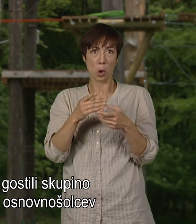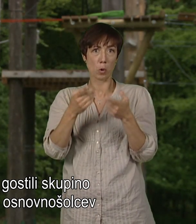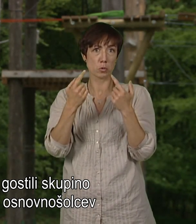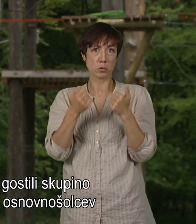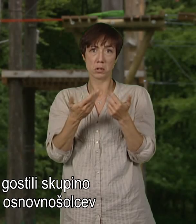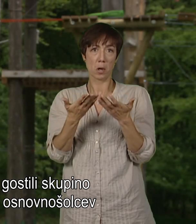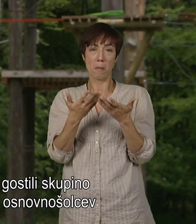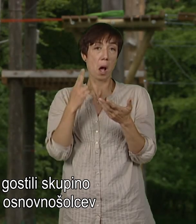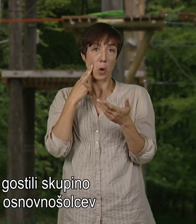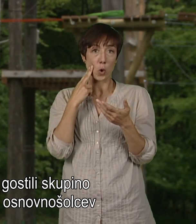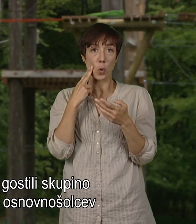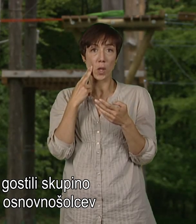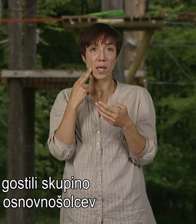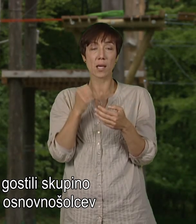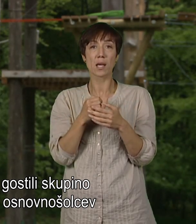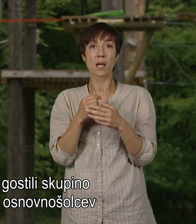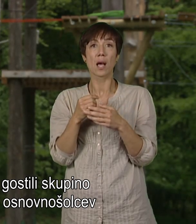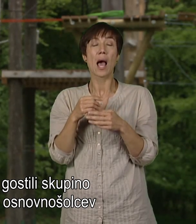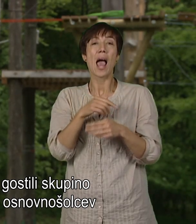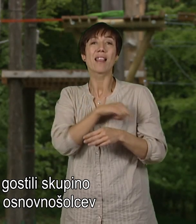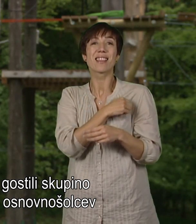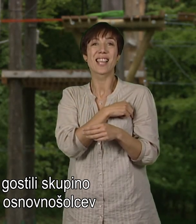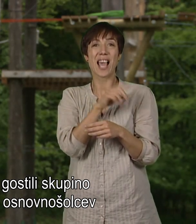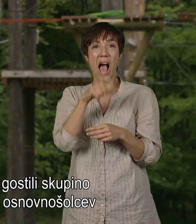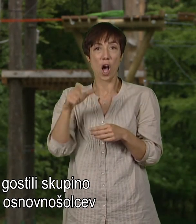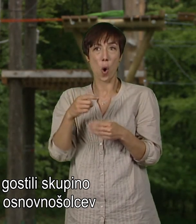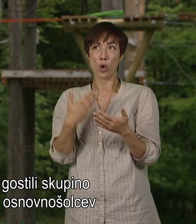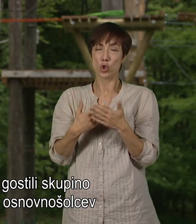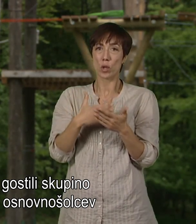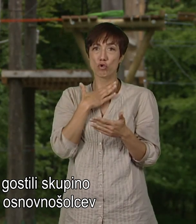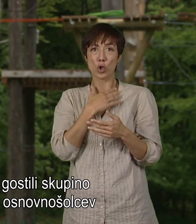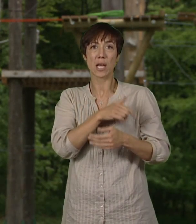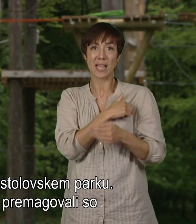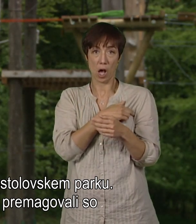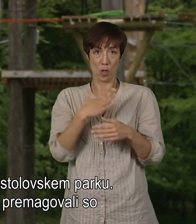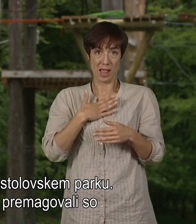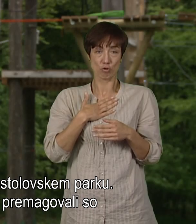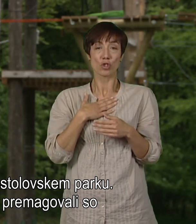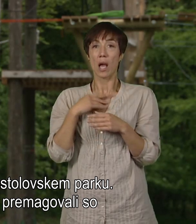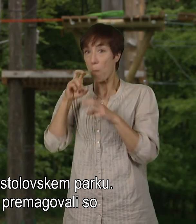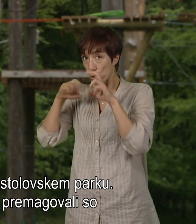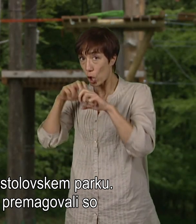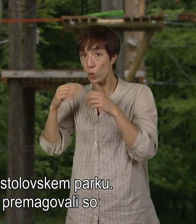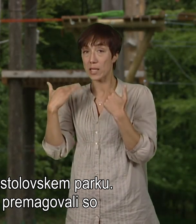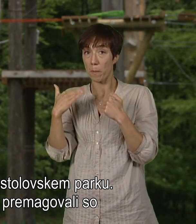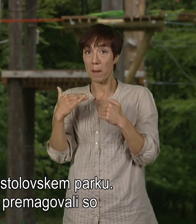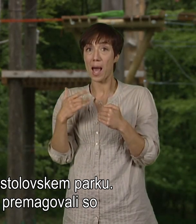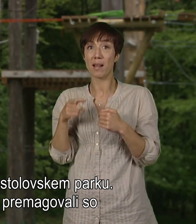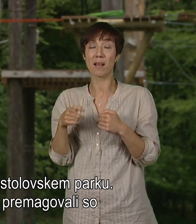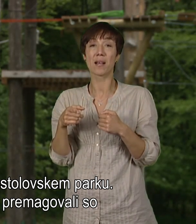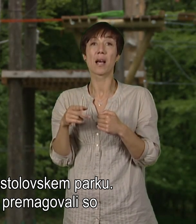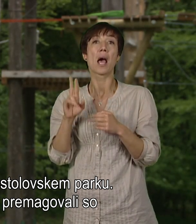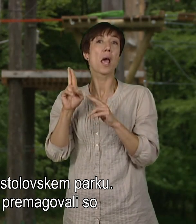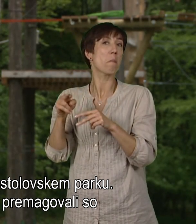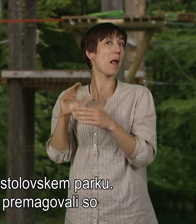naglušnih oziroma gluhih dijakov, osnovnošolcev, dijakov v našem Pustolovskem parku